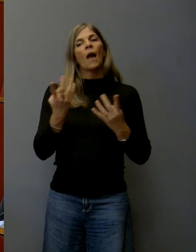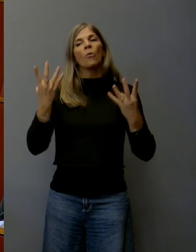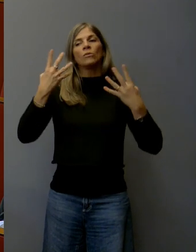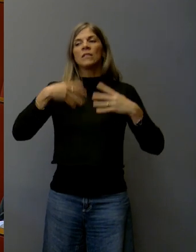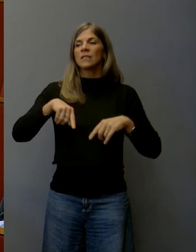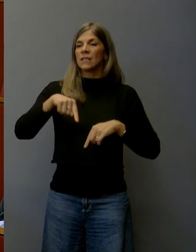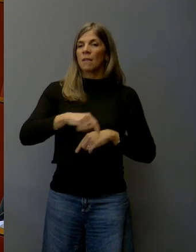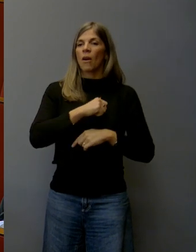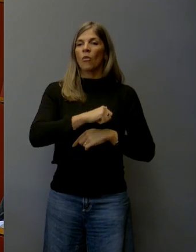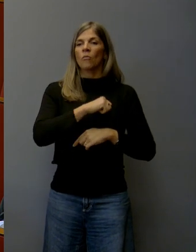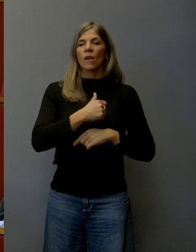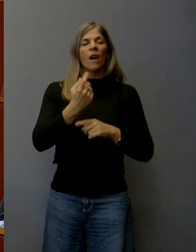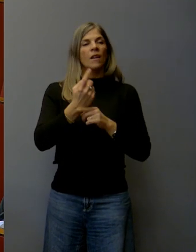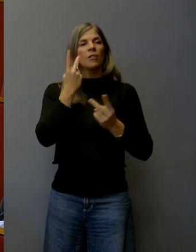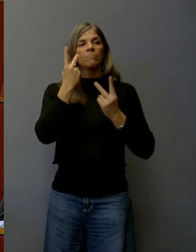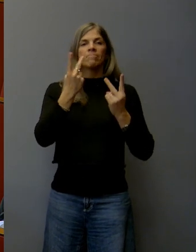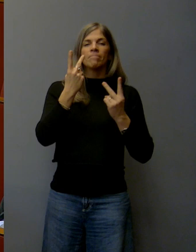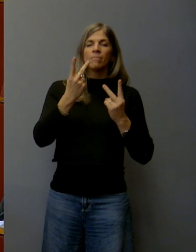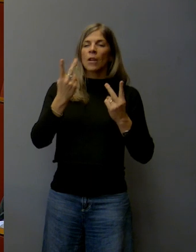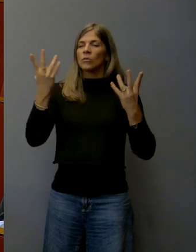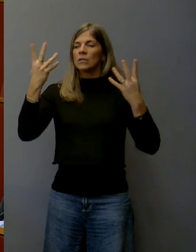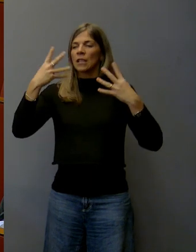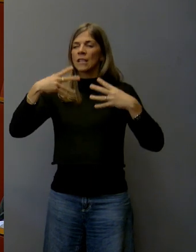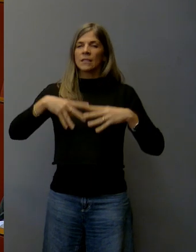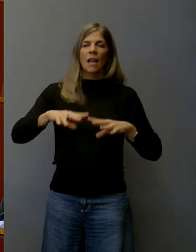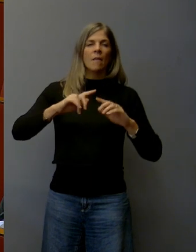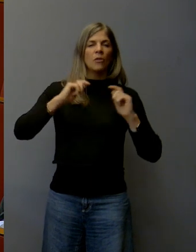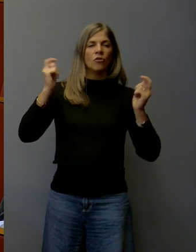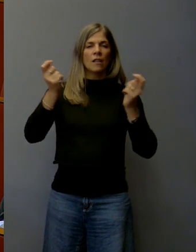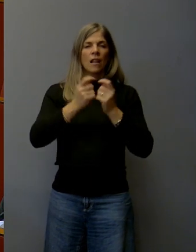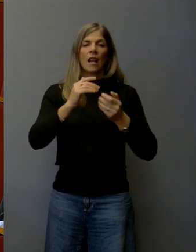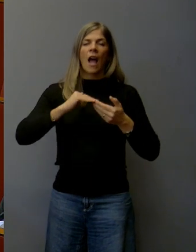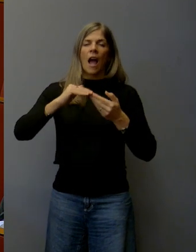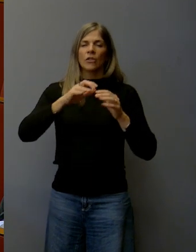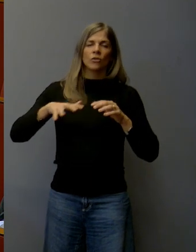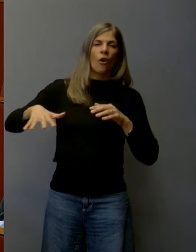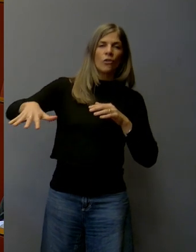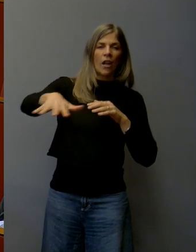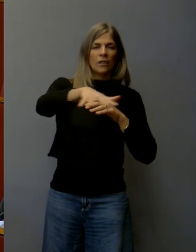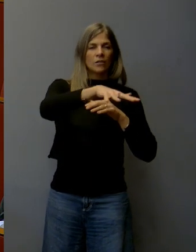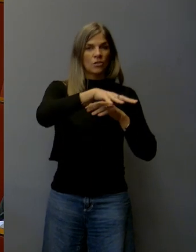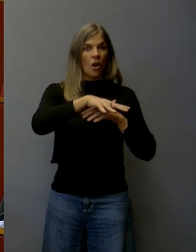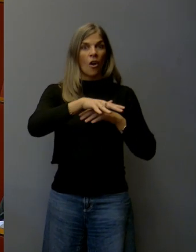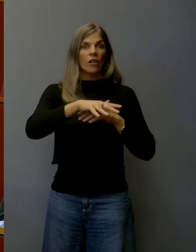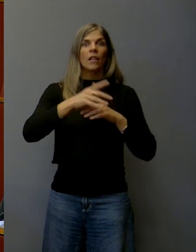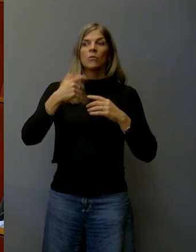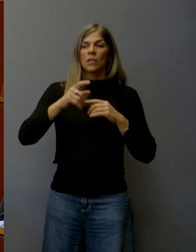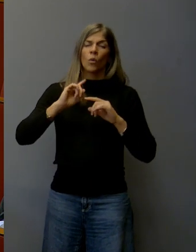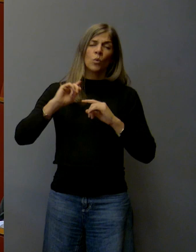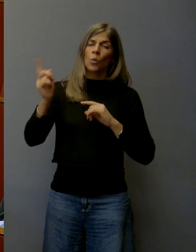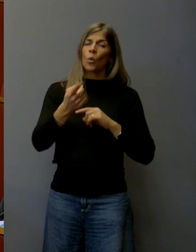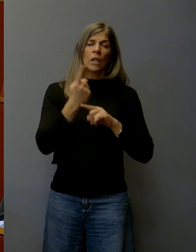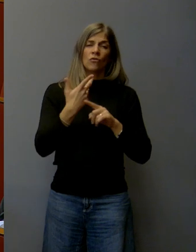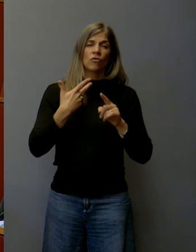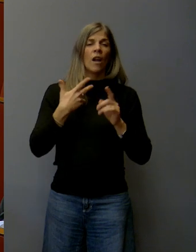delle del sistema associativo della gravissima difficoltà in cui versano tutte le associazioni del nostro territorio cittadino